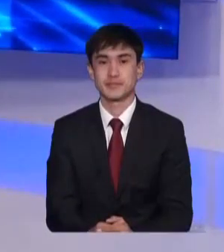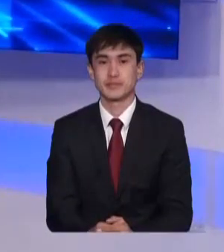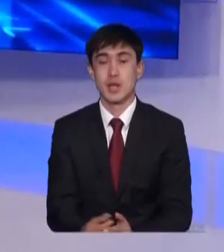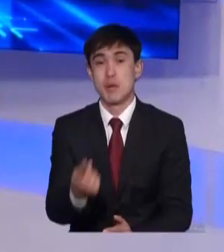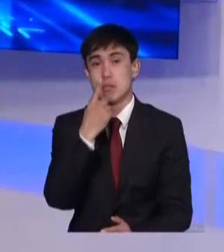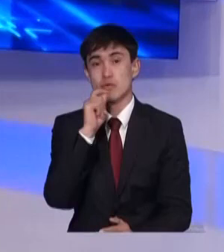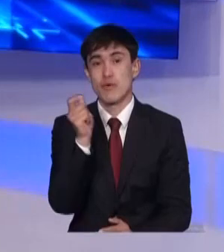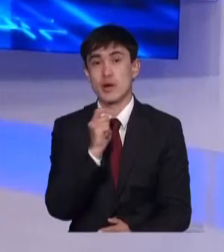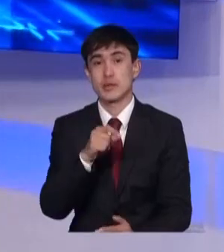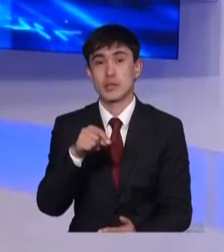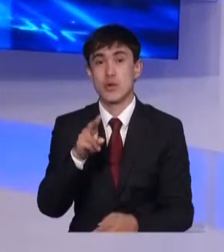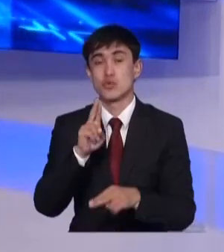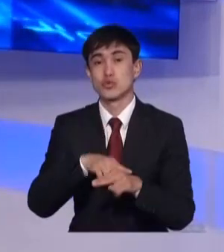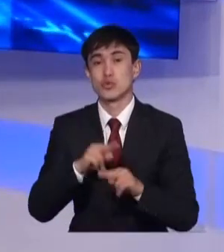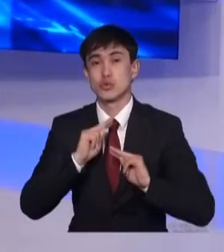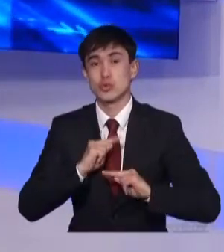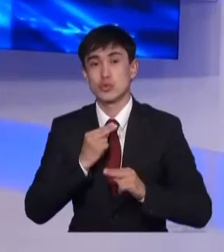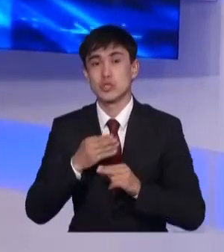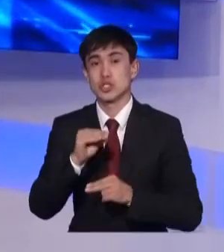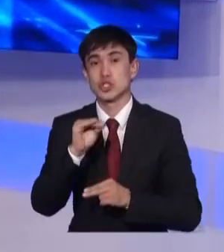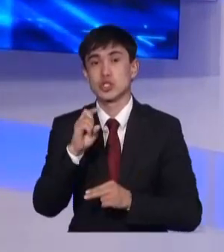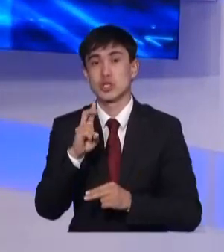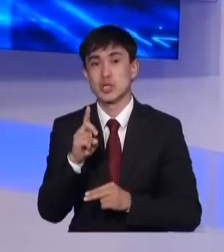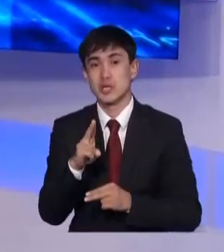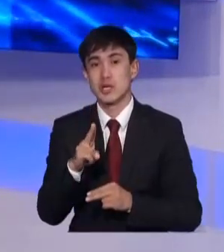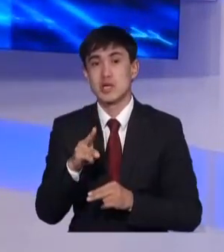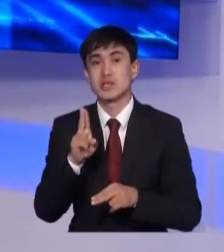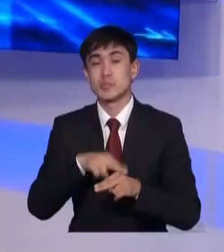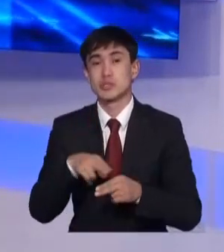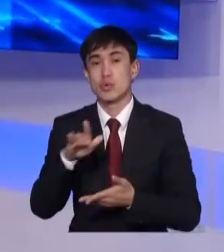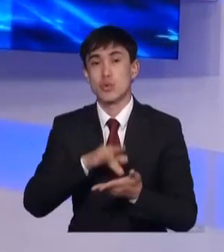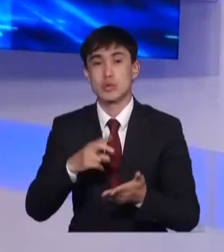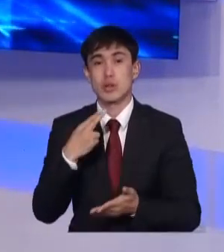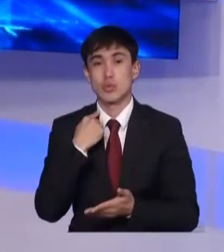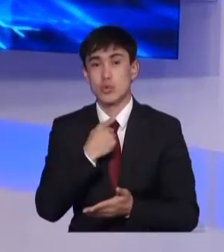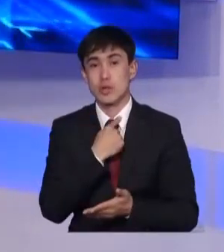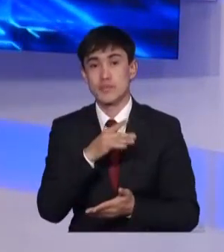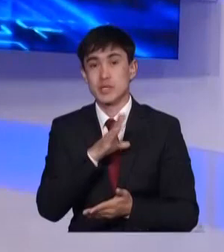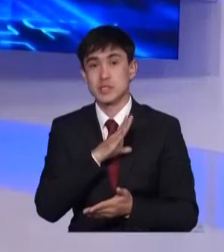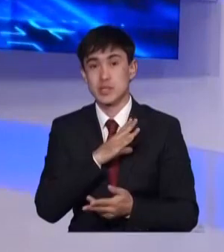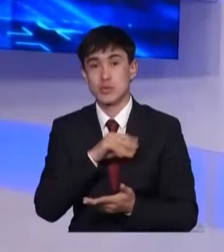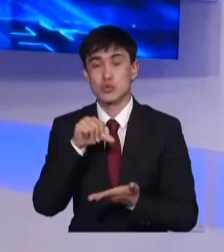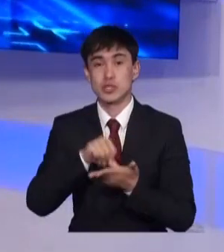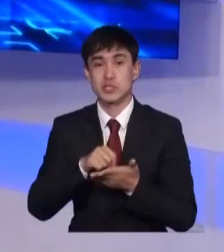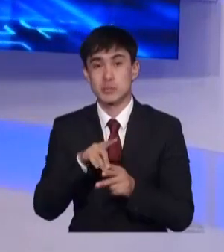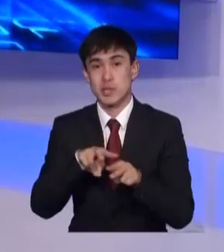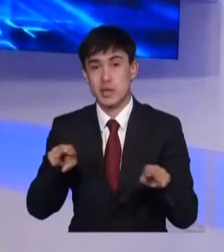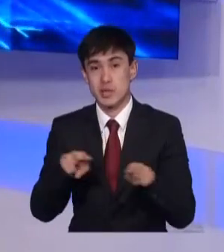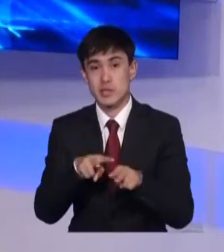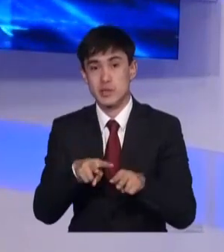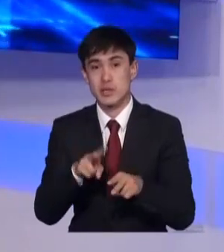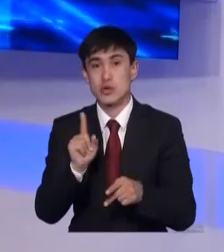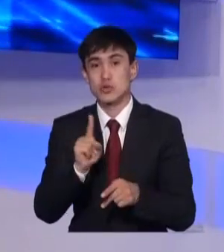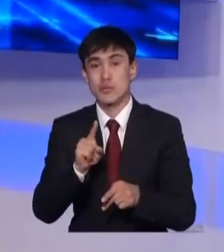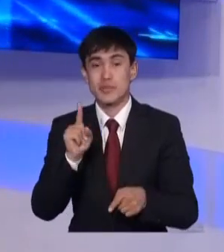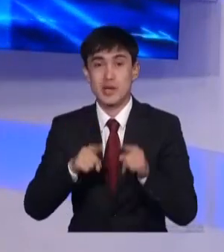в минувшие выходные участковые и сотрудники отдела жилищных отношений и жилищной инспекции города Талда Корган стали не только участниками рейда но и очевидцами